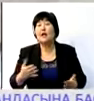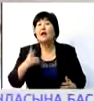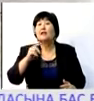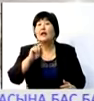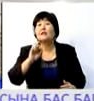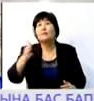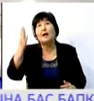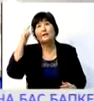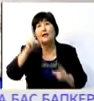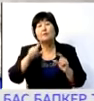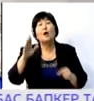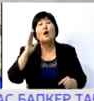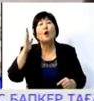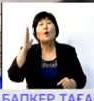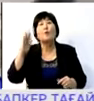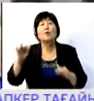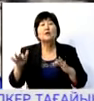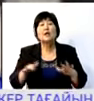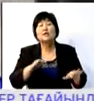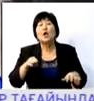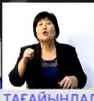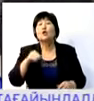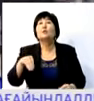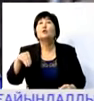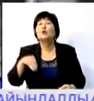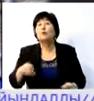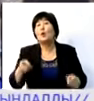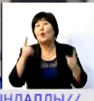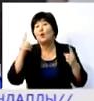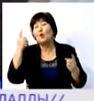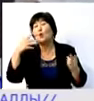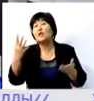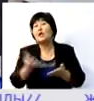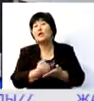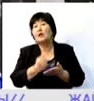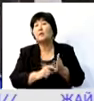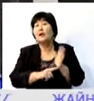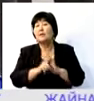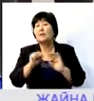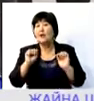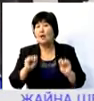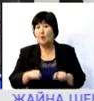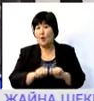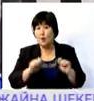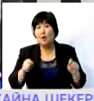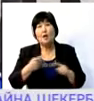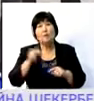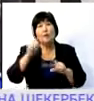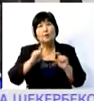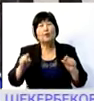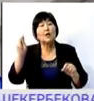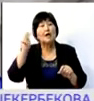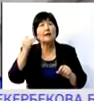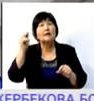Назарбаев зияткерлік мектебінен болашақта Стив Джобс, Томас Эдисон сынды ұлы өнертапқыштардың шығуы бек мүмкін. Себебі бұл білім ошағында тәлім